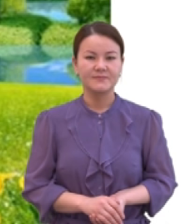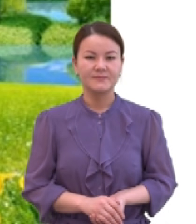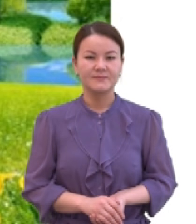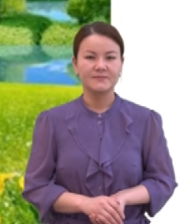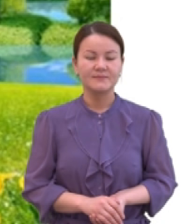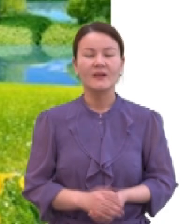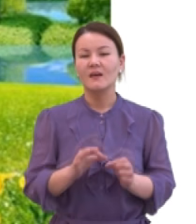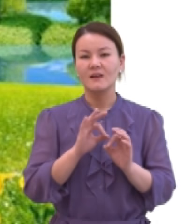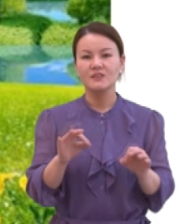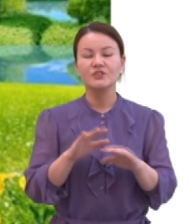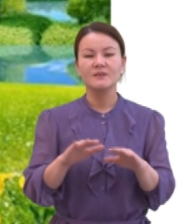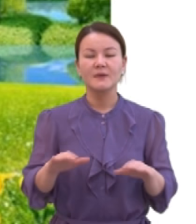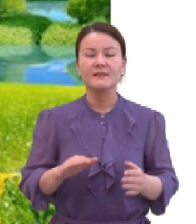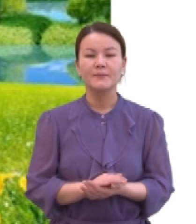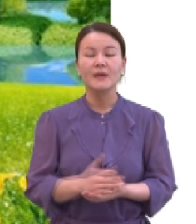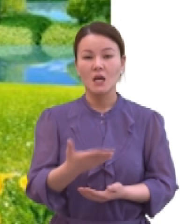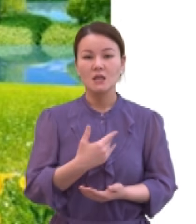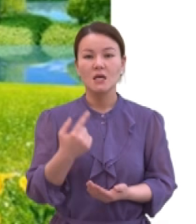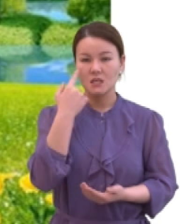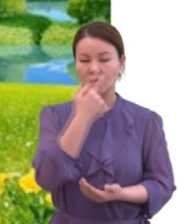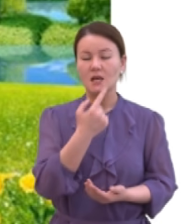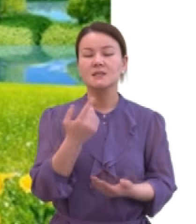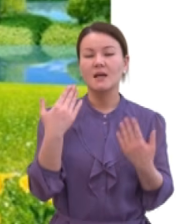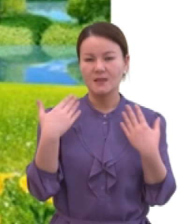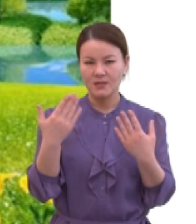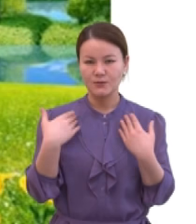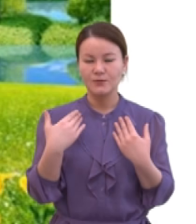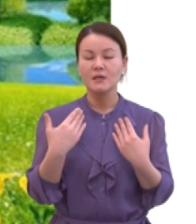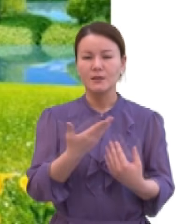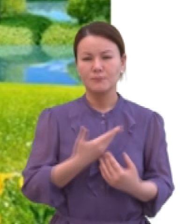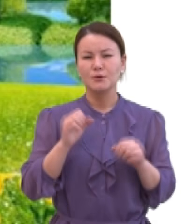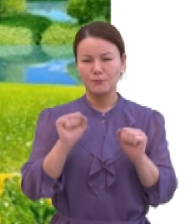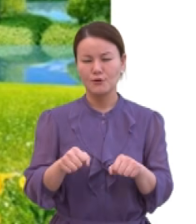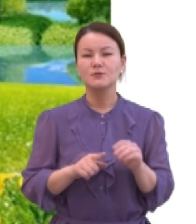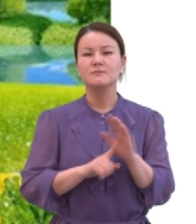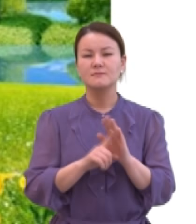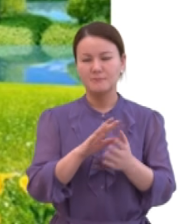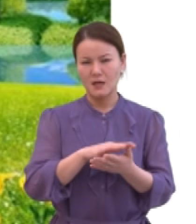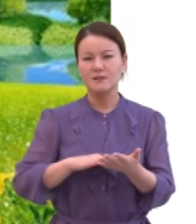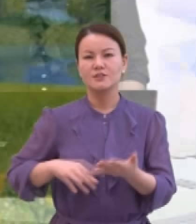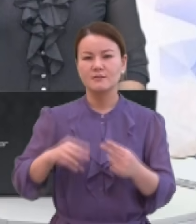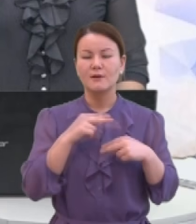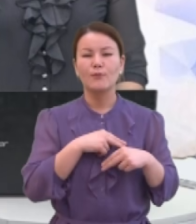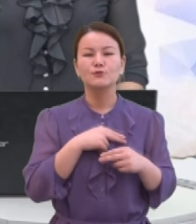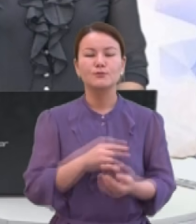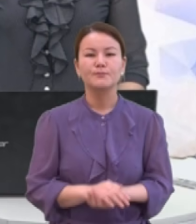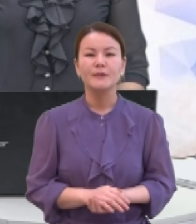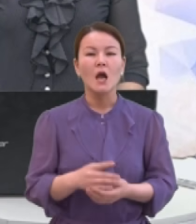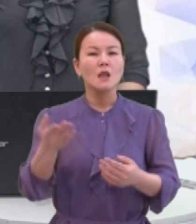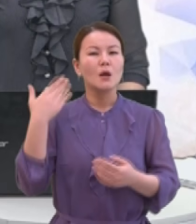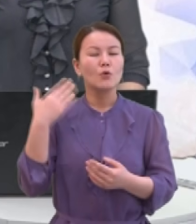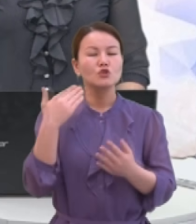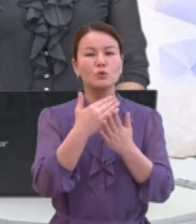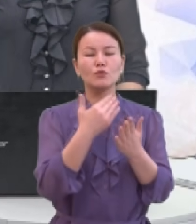отлично ребята наши глазки отдохнули и мы можем продолжить работу на прошлом уроке